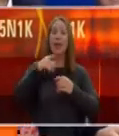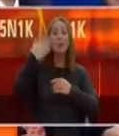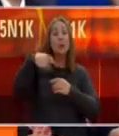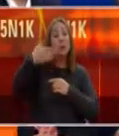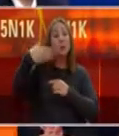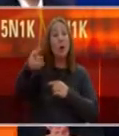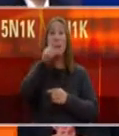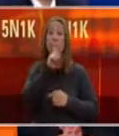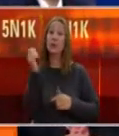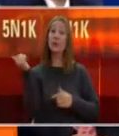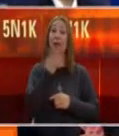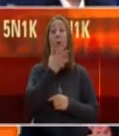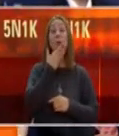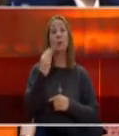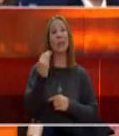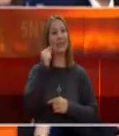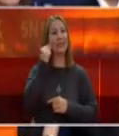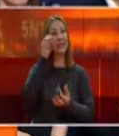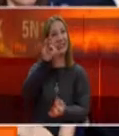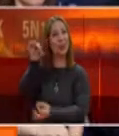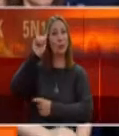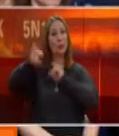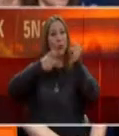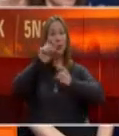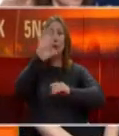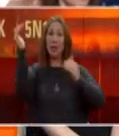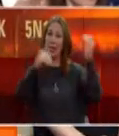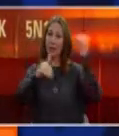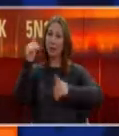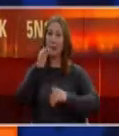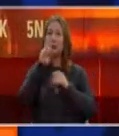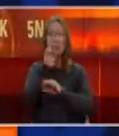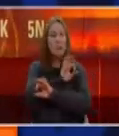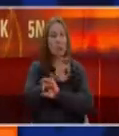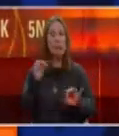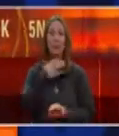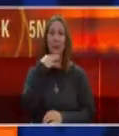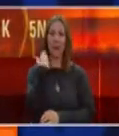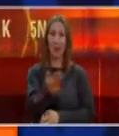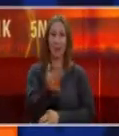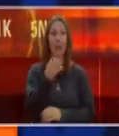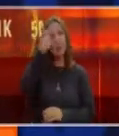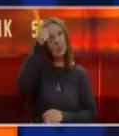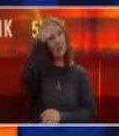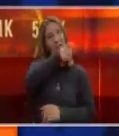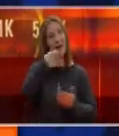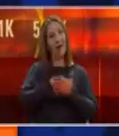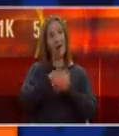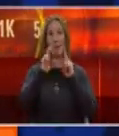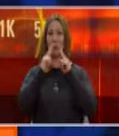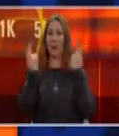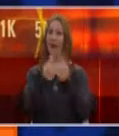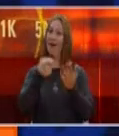100 tane güzel insan buluruz. Bütün katılımcılara sonsuz teşekkürlerim var. Ülkem adına, dünya